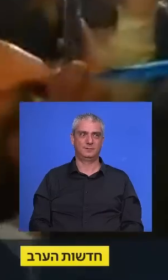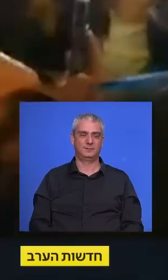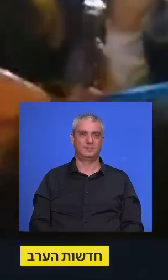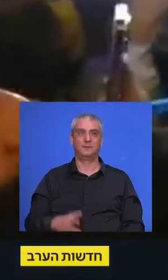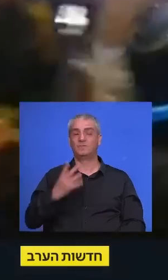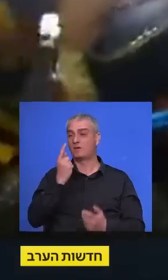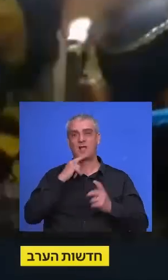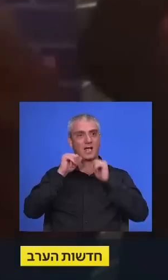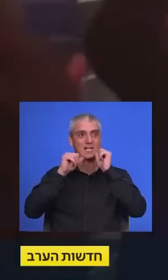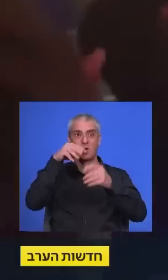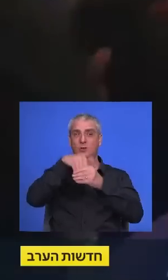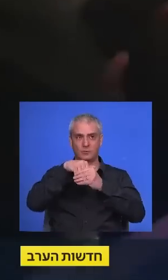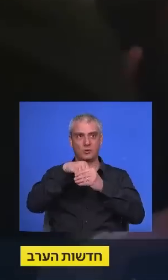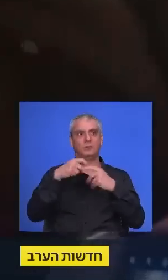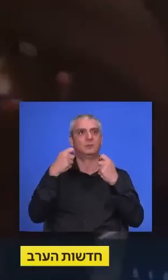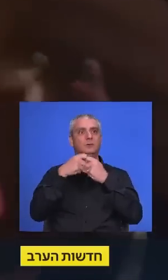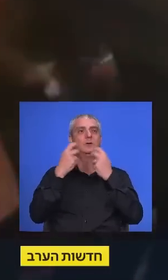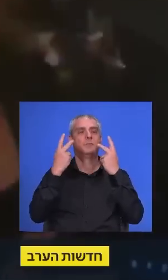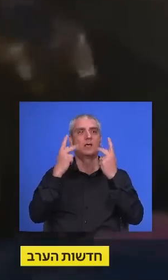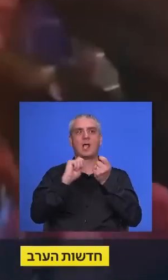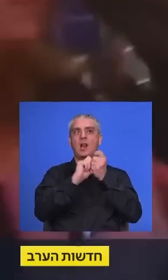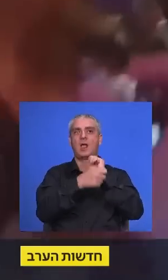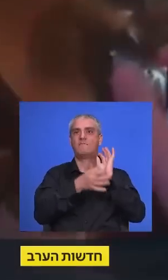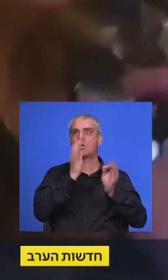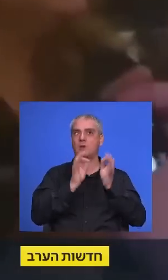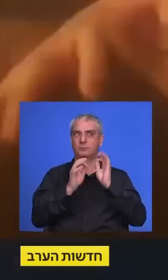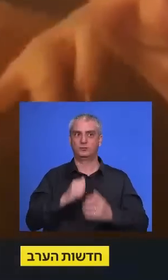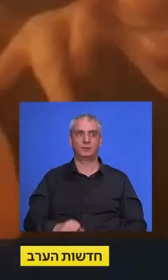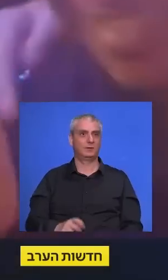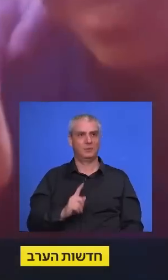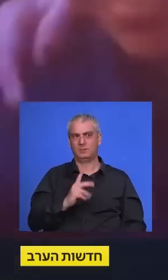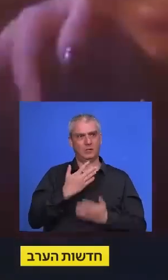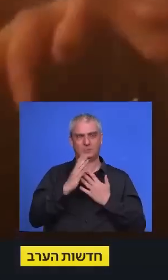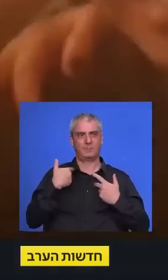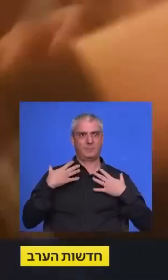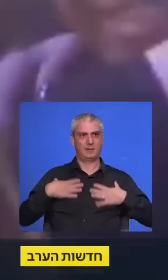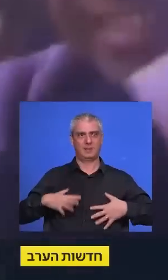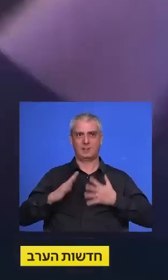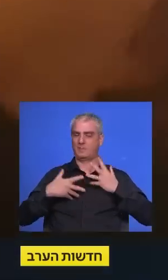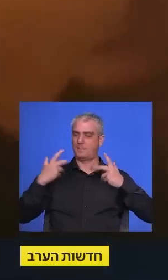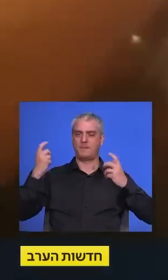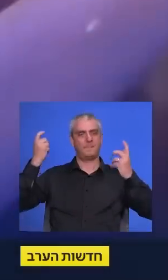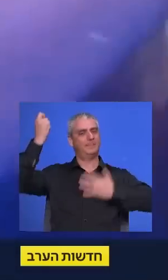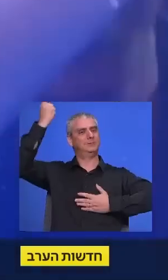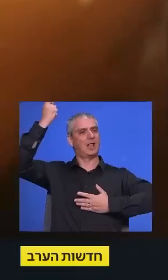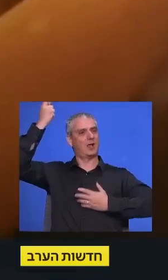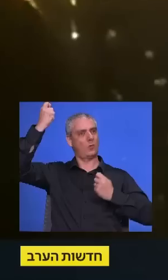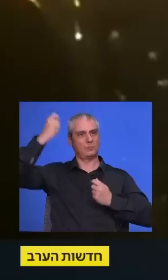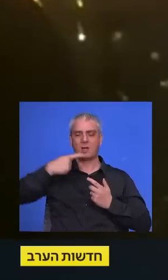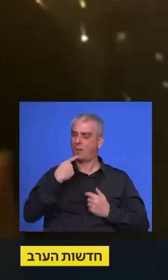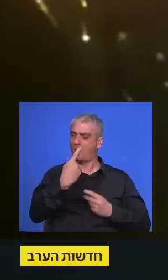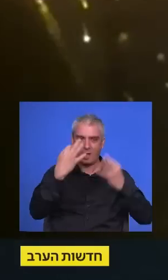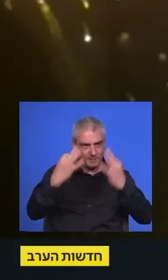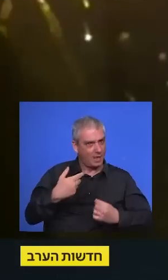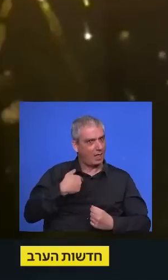והקריאות שיצאו משם נגעו בעיקר לרפורמה המשפטית. לא לחינם התחפשתי לפסל החירות, להעביר כאן אמירה. אנחנו